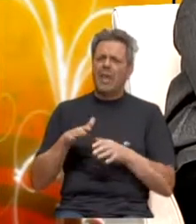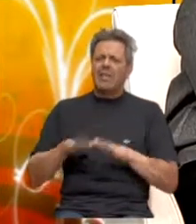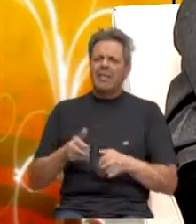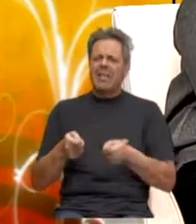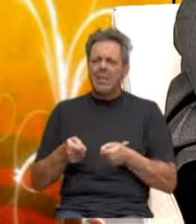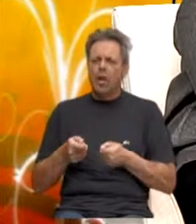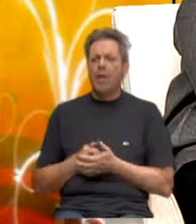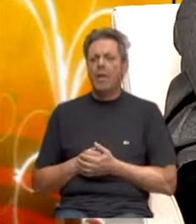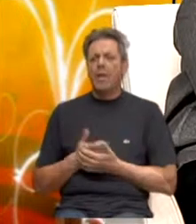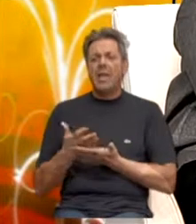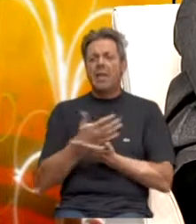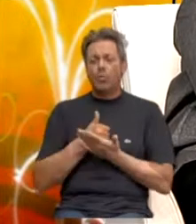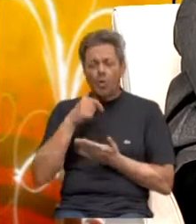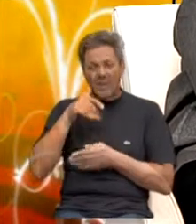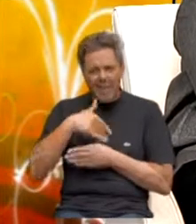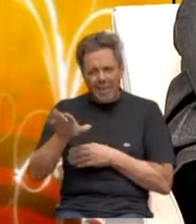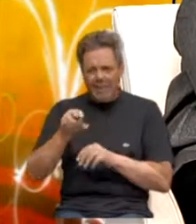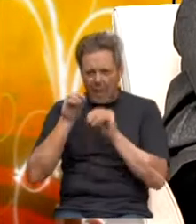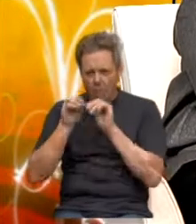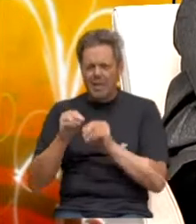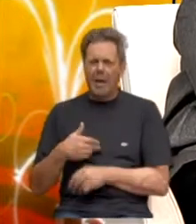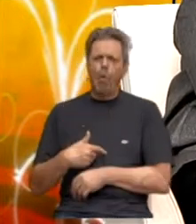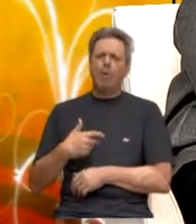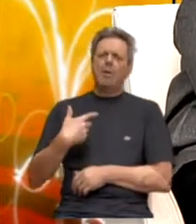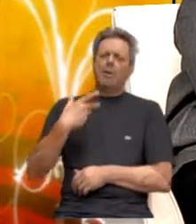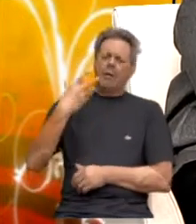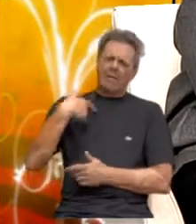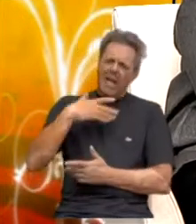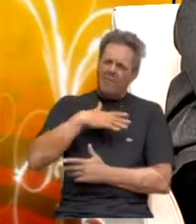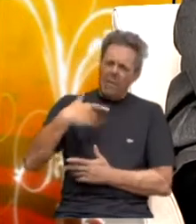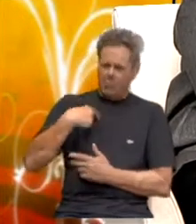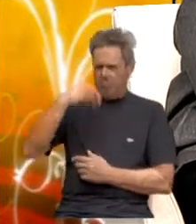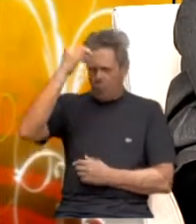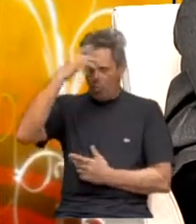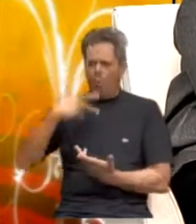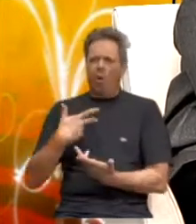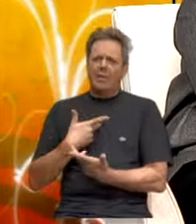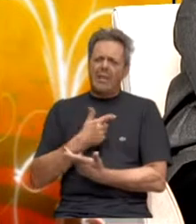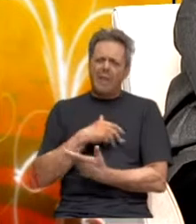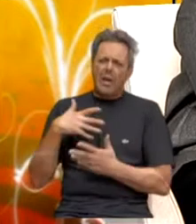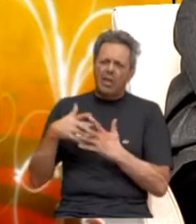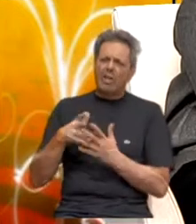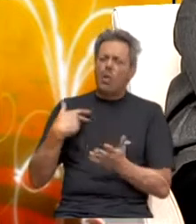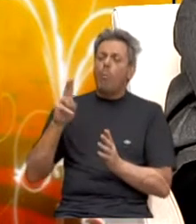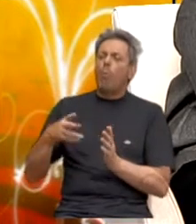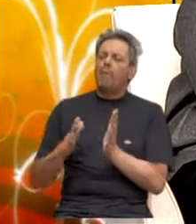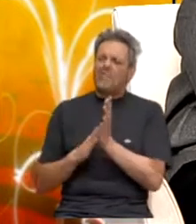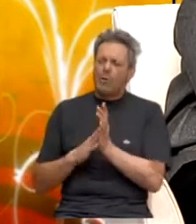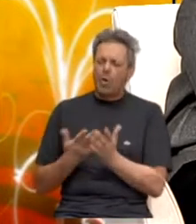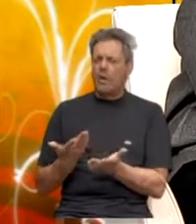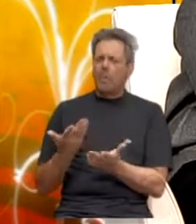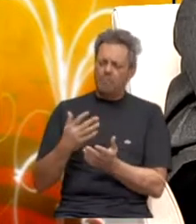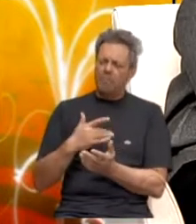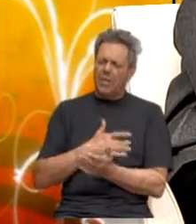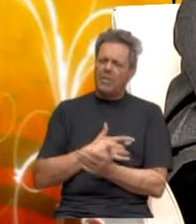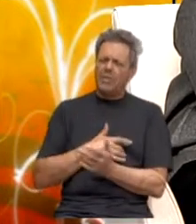Hrvatskoj zaslužuje da se i dalje educiramo i trudimo da svi naši građani koji mogu postati svjedoci nečijeg